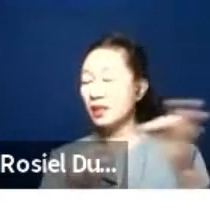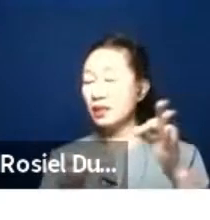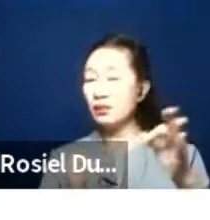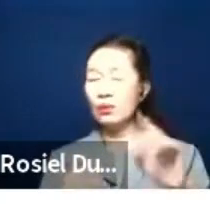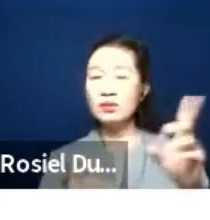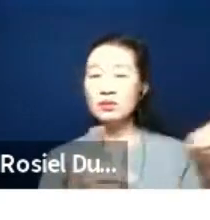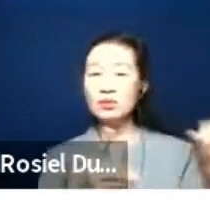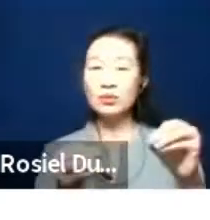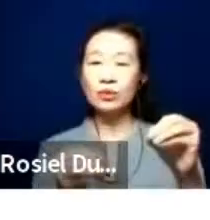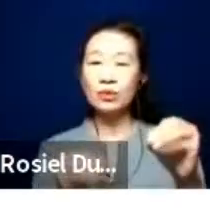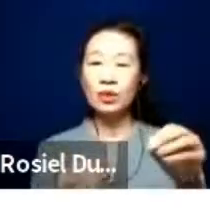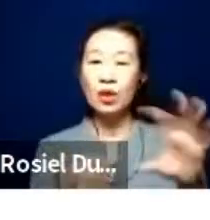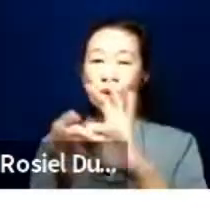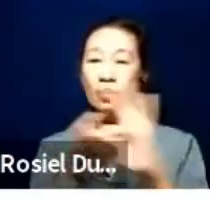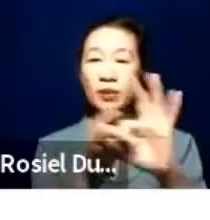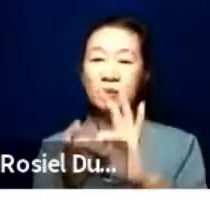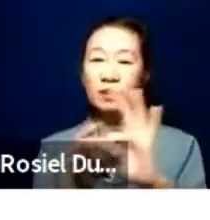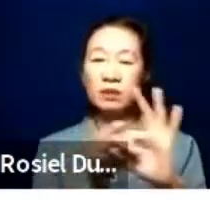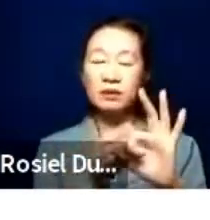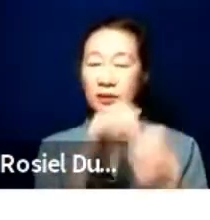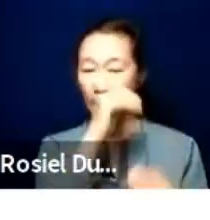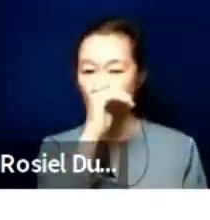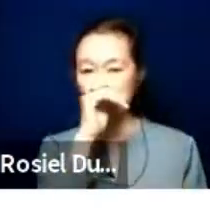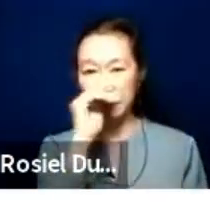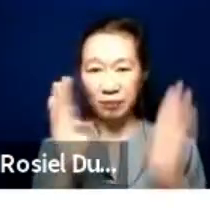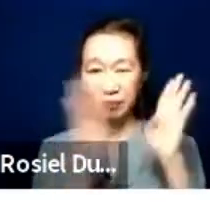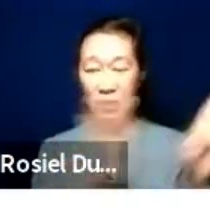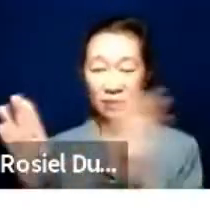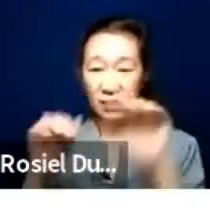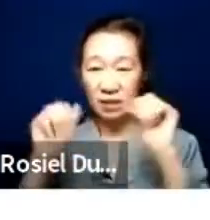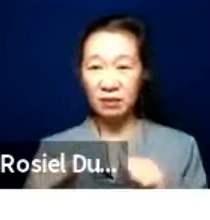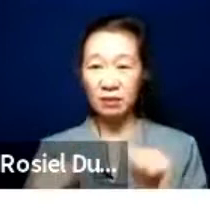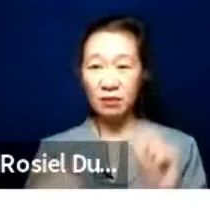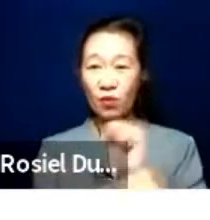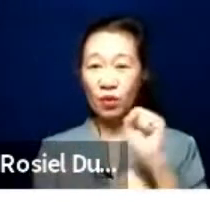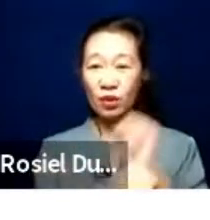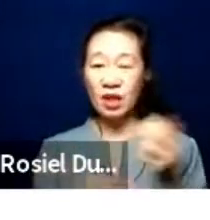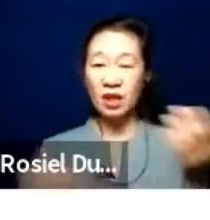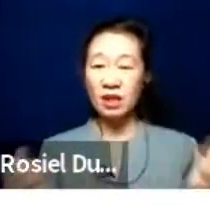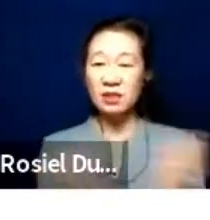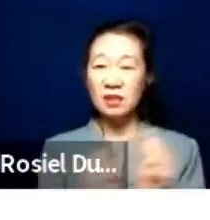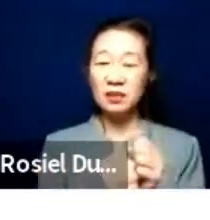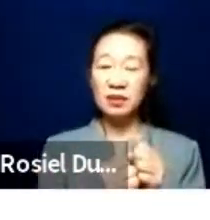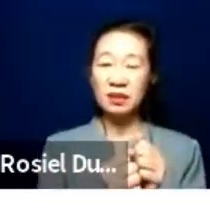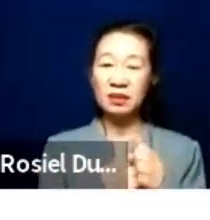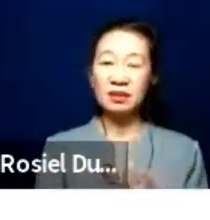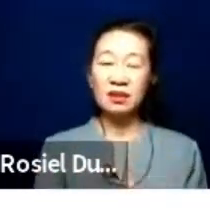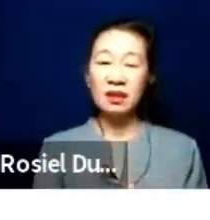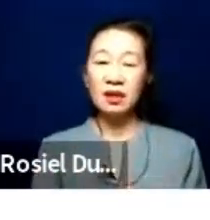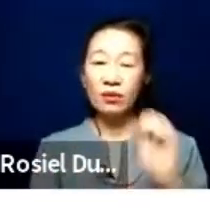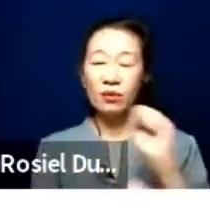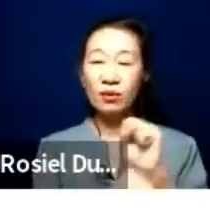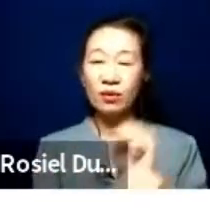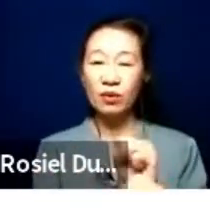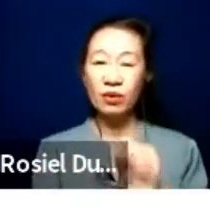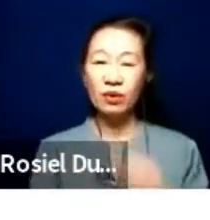gagawin. Cooperative behavior. Kaya niya bang magtrabaho na may kasamang ibang tao? Or